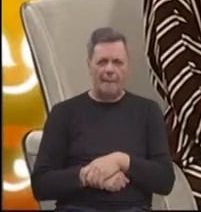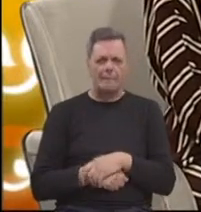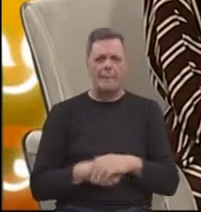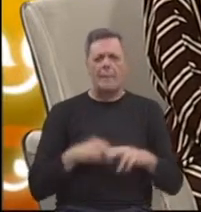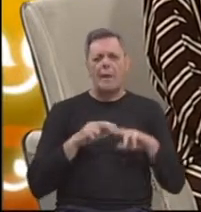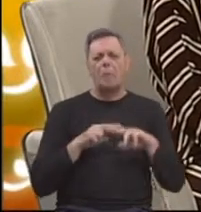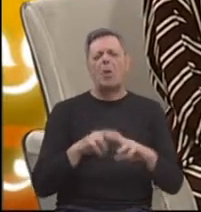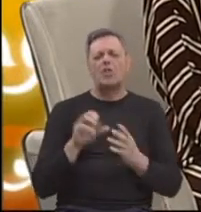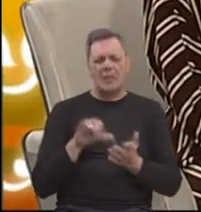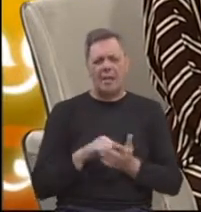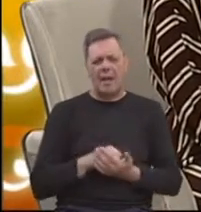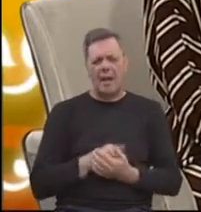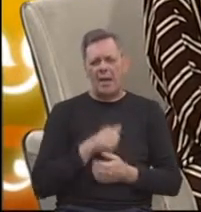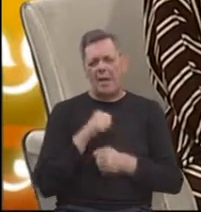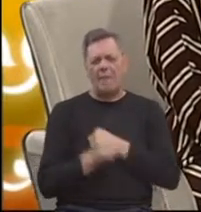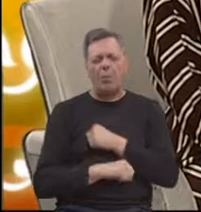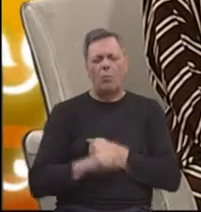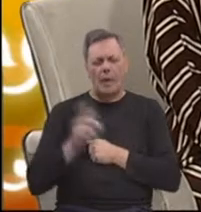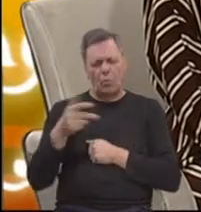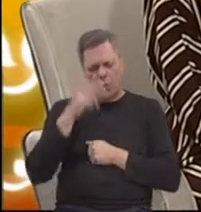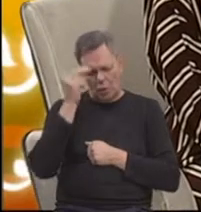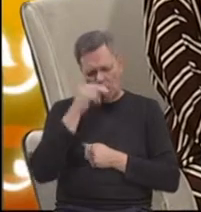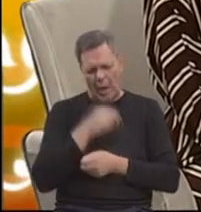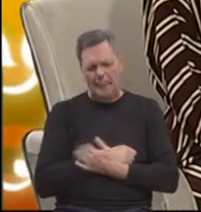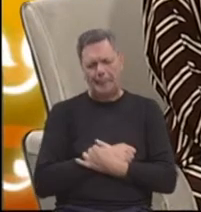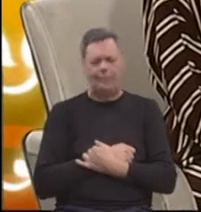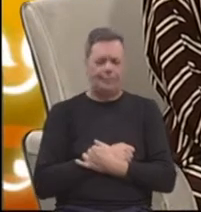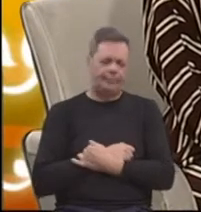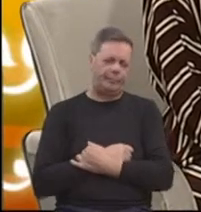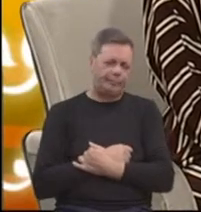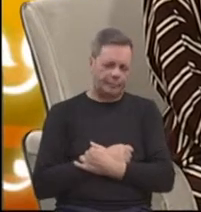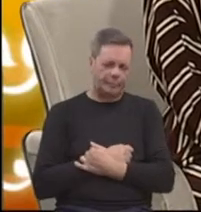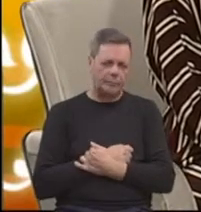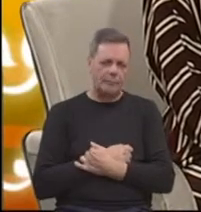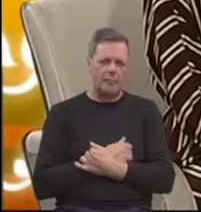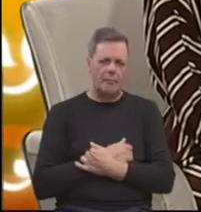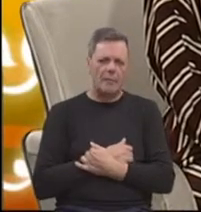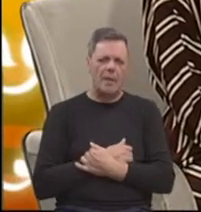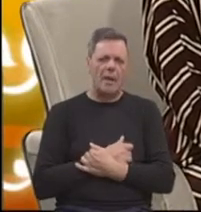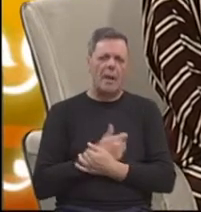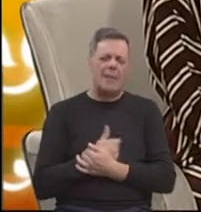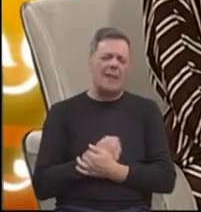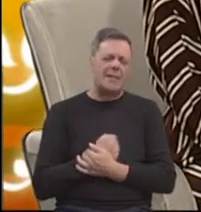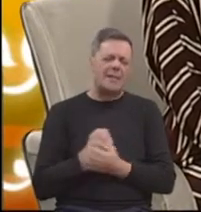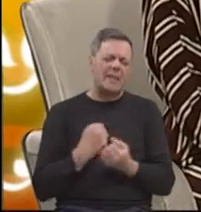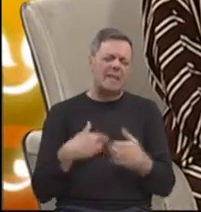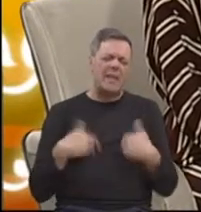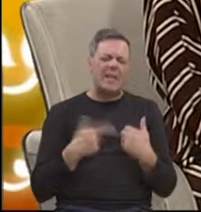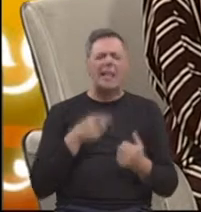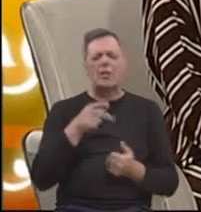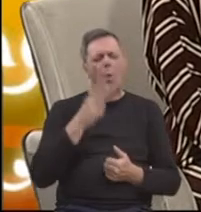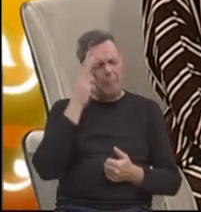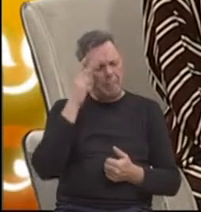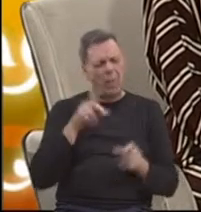bolničkih centara, ali i fakulteta drugih struka. Pa evo, Kineziološki fakultet nam se ove godine pridružio, što nas jako veseli, i da su i oni